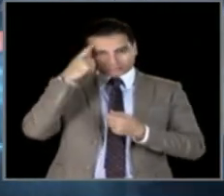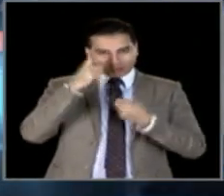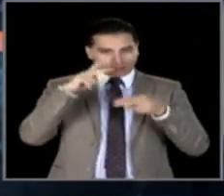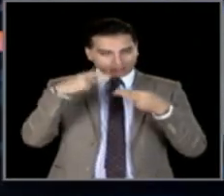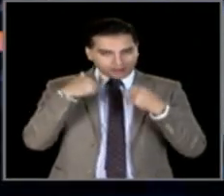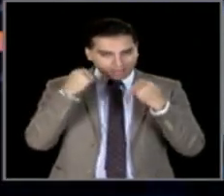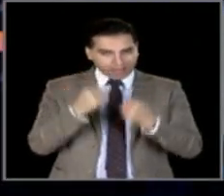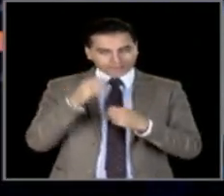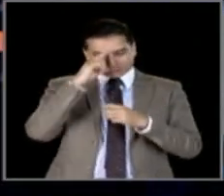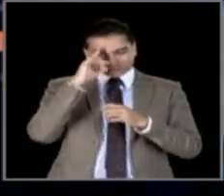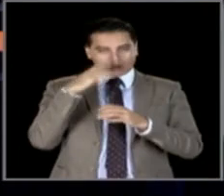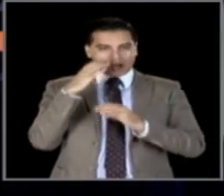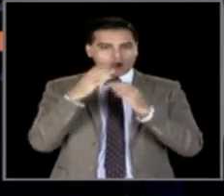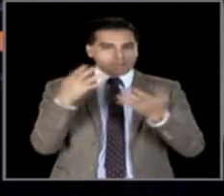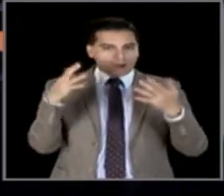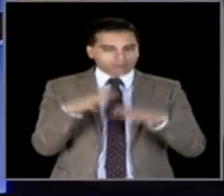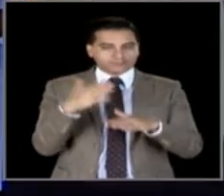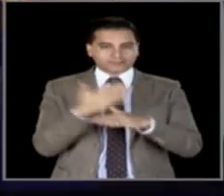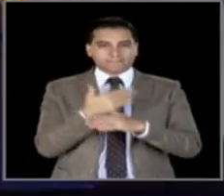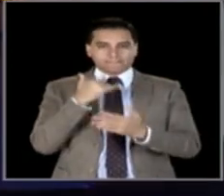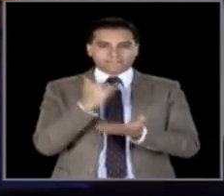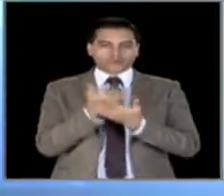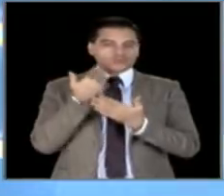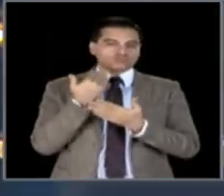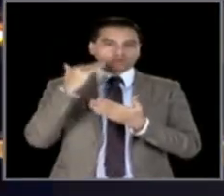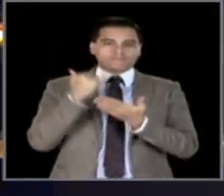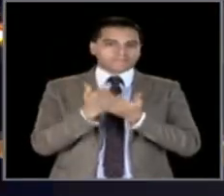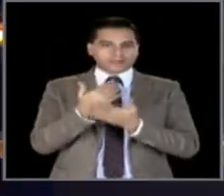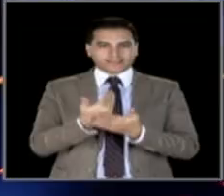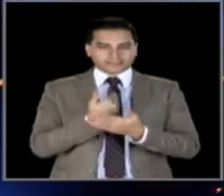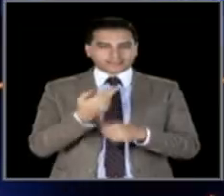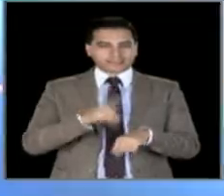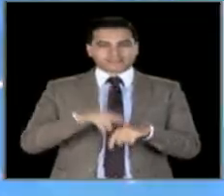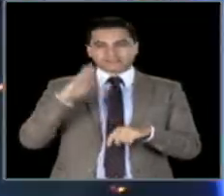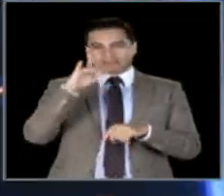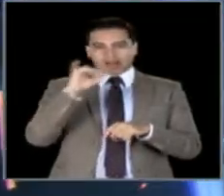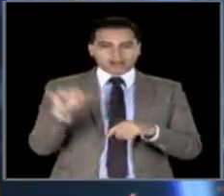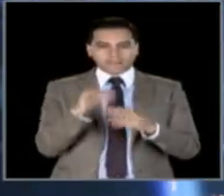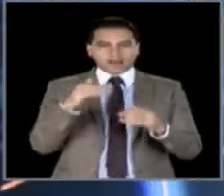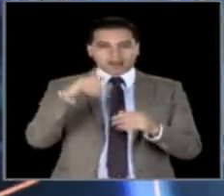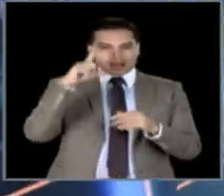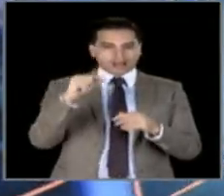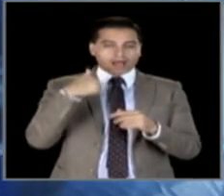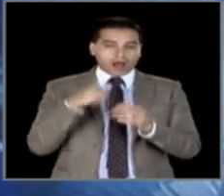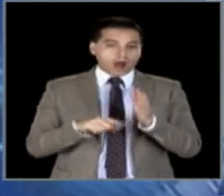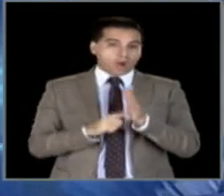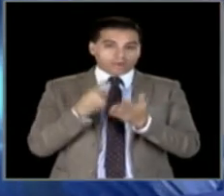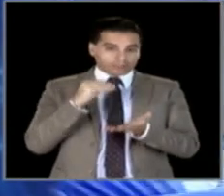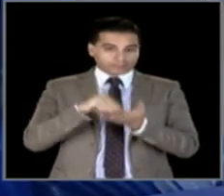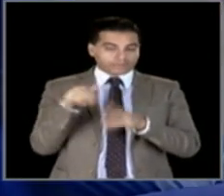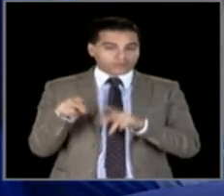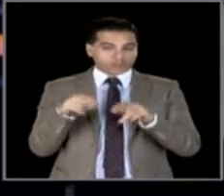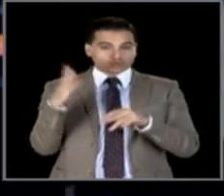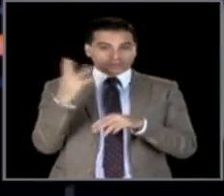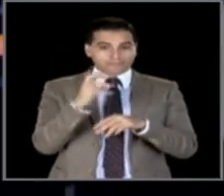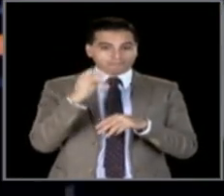الضغط، جمعت لها أكبر عدد من الأسئلة وإن شاء الله أكون قد المسؤولية وشرف مدرستي. سلمى خالد. النهاردة أول مرة أشارك في الموسم الـ 14